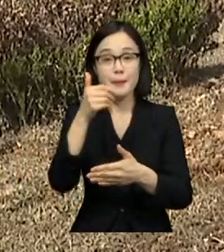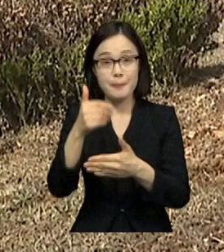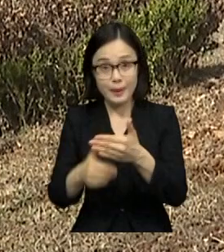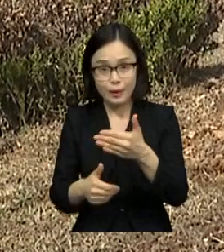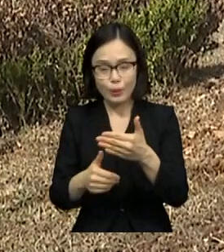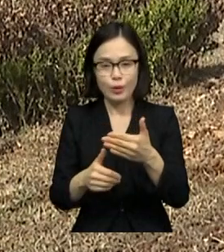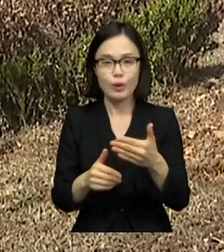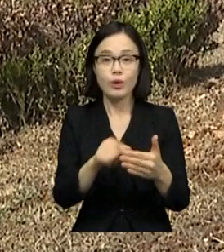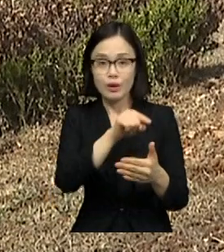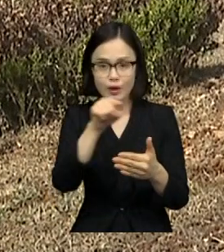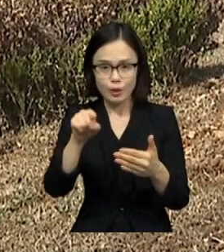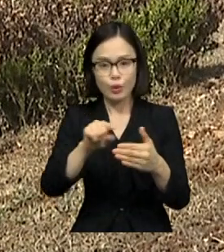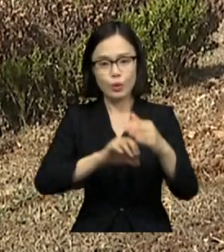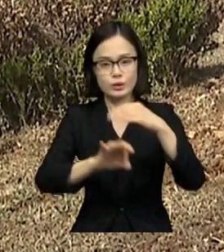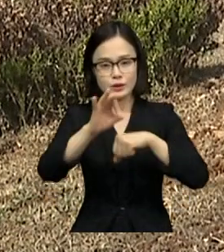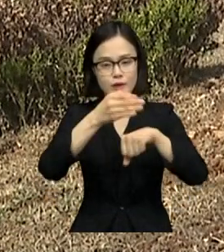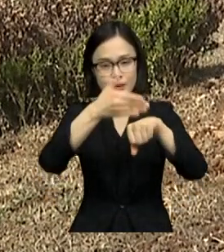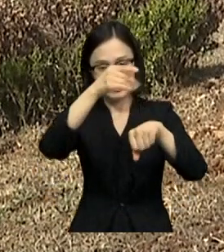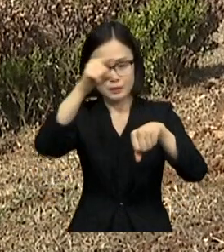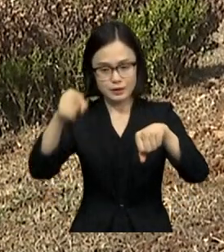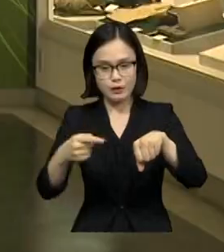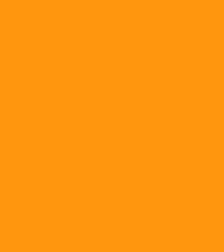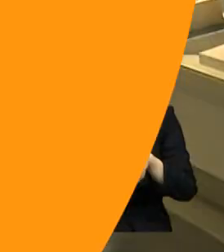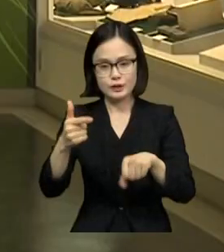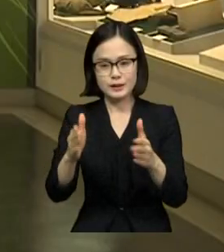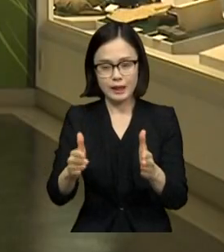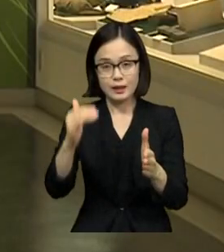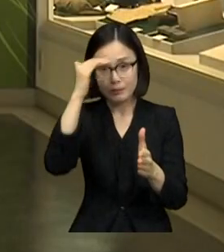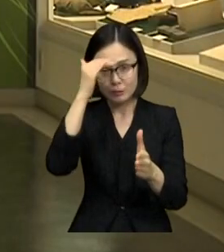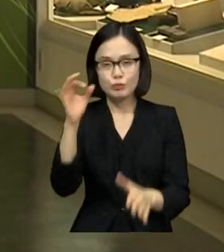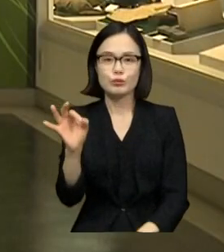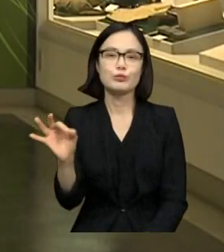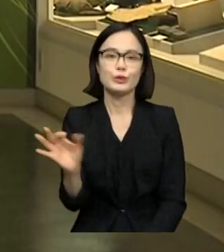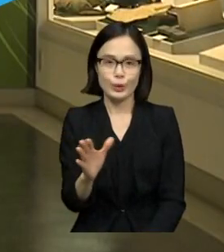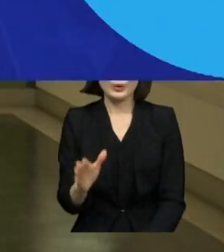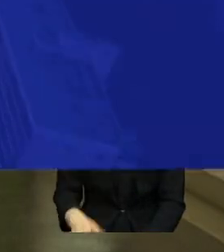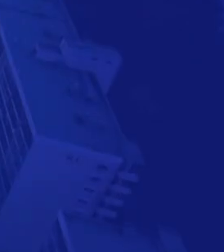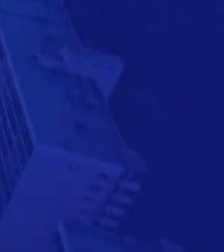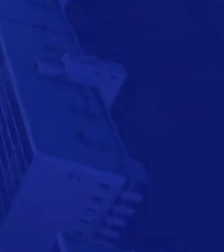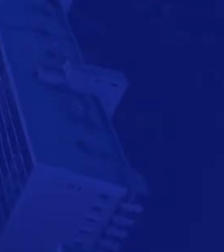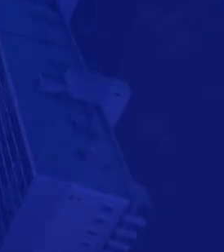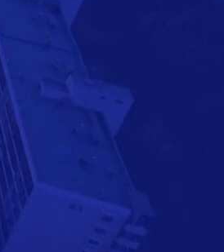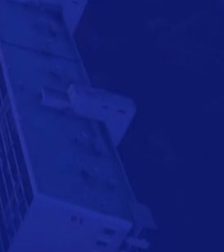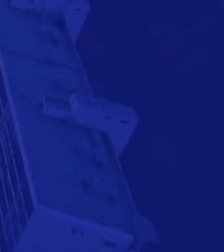오후 6시까지 무료로 관람할 수 있습니다. 딜라이브 뉴스 권석화입니다.